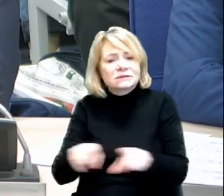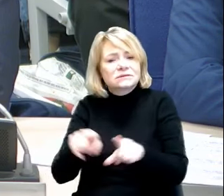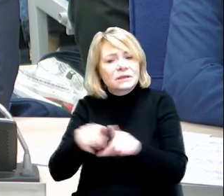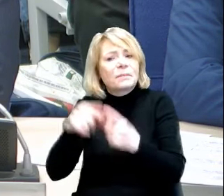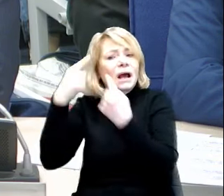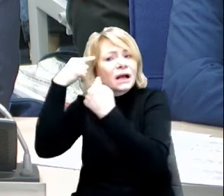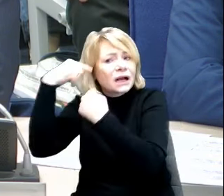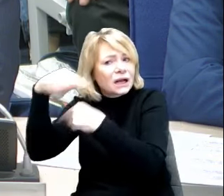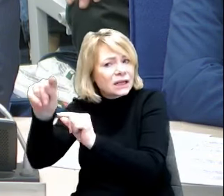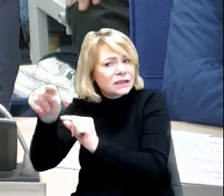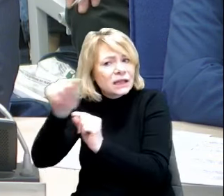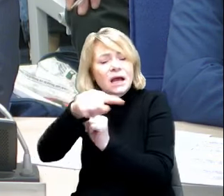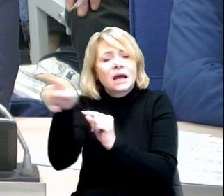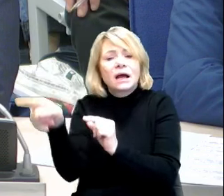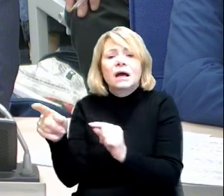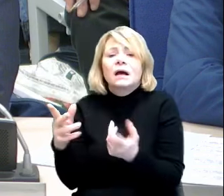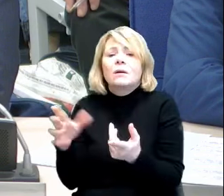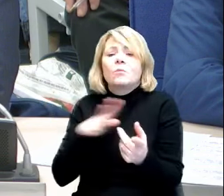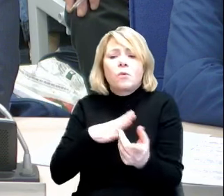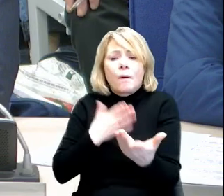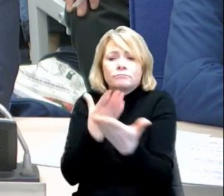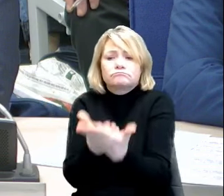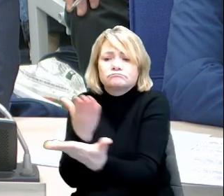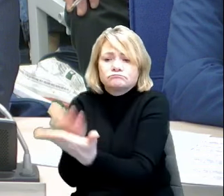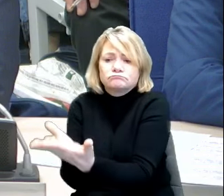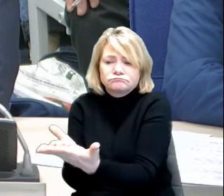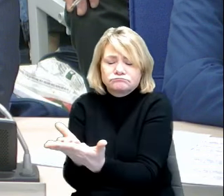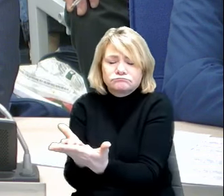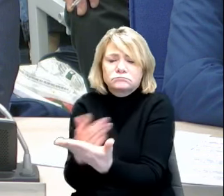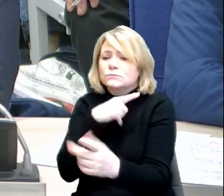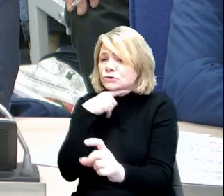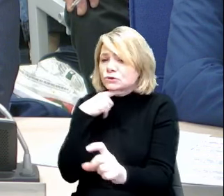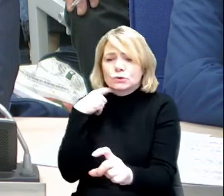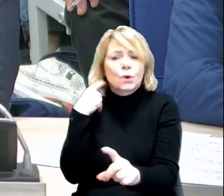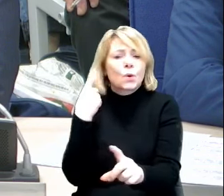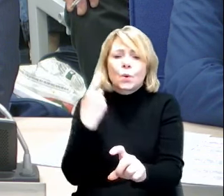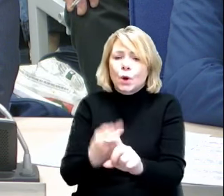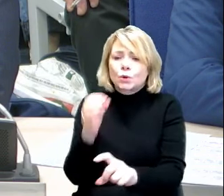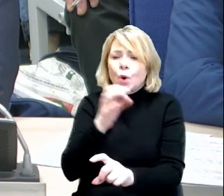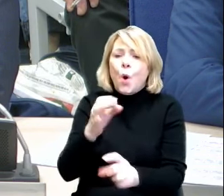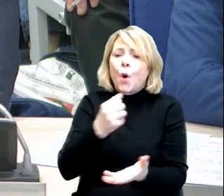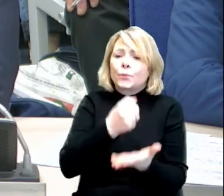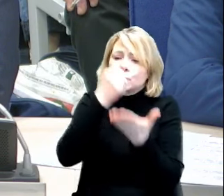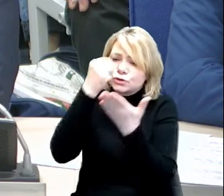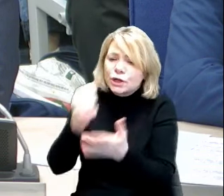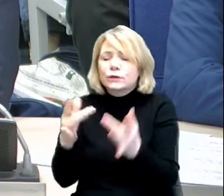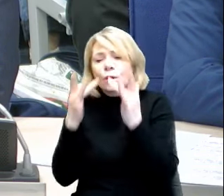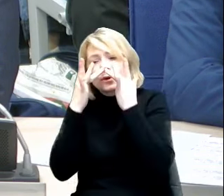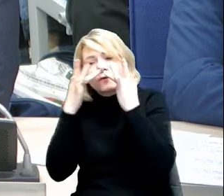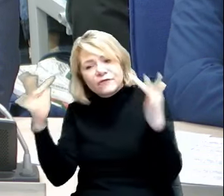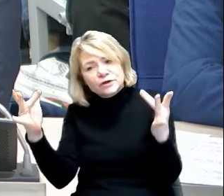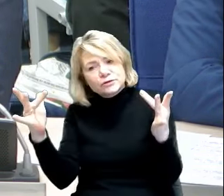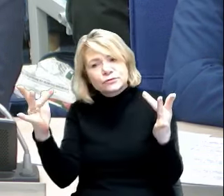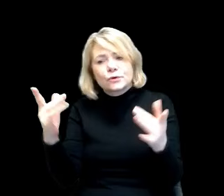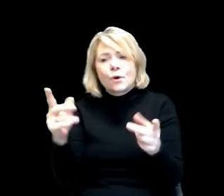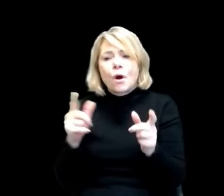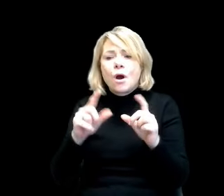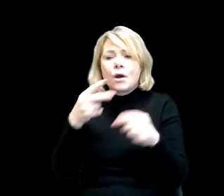kurie buvo pristatyti ne vieną kartą tai yra dėl biudžetinių ir viešųjų įstaigų pavaldžių savivaldybių